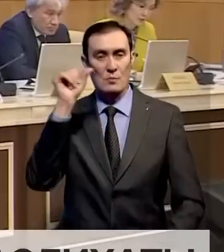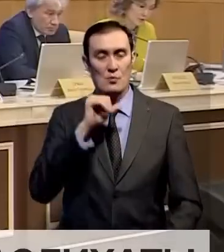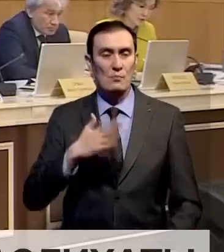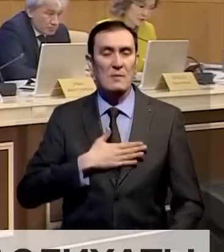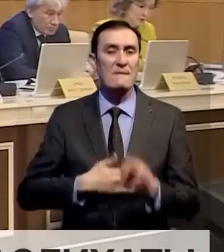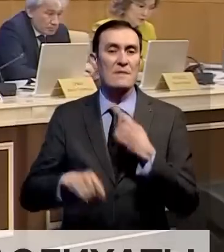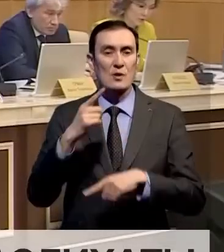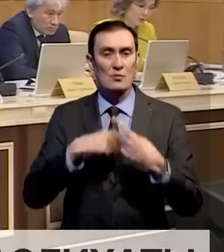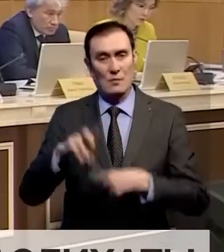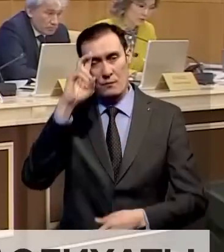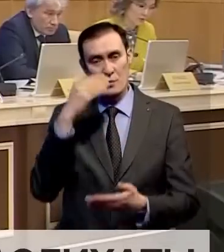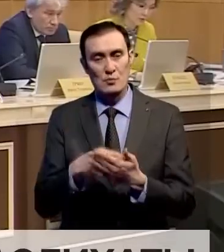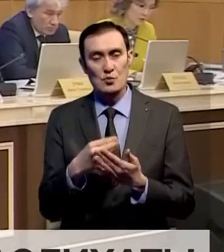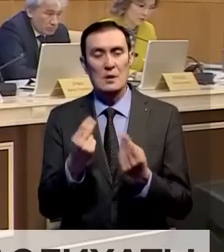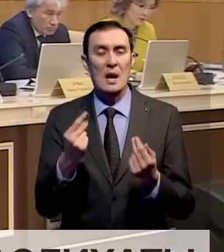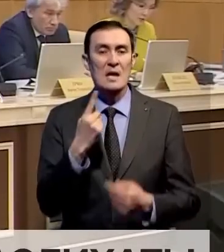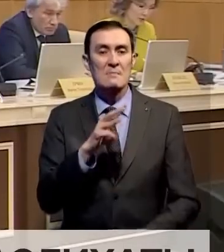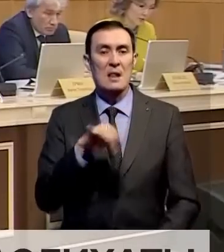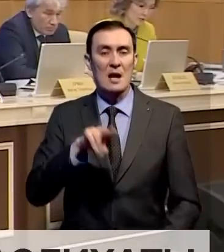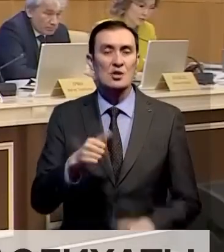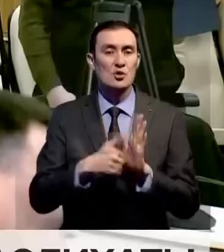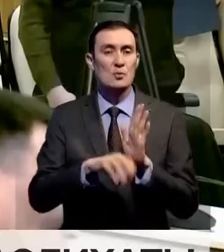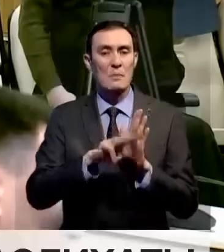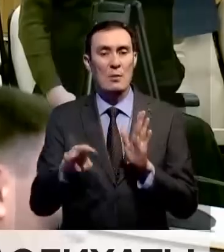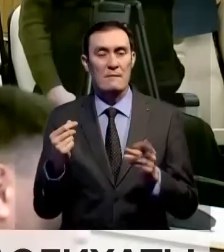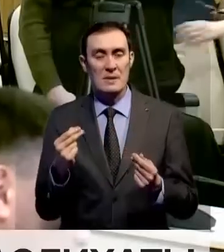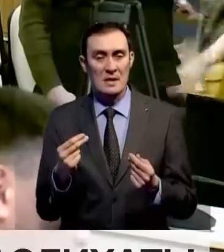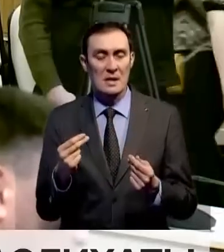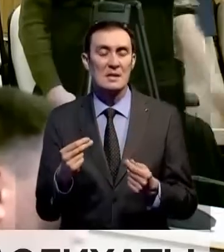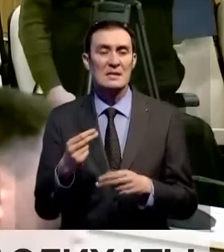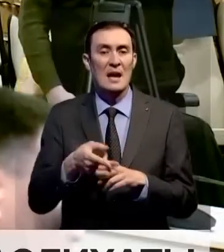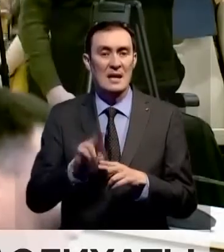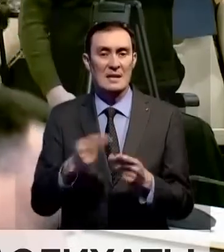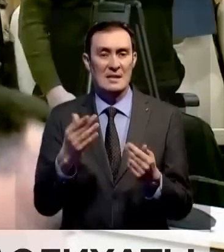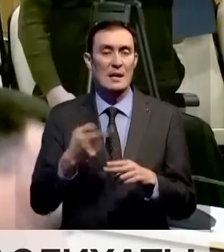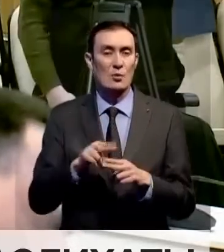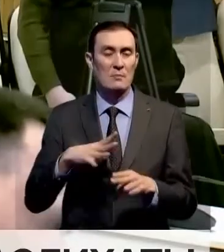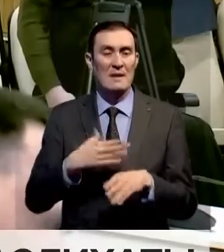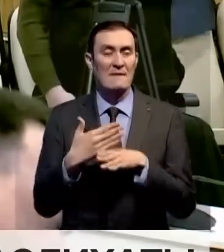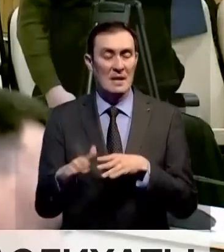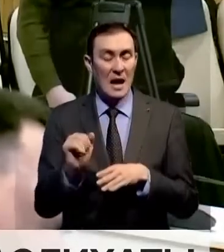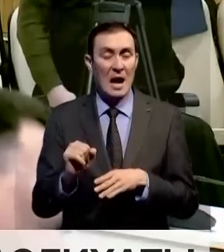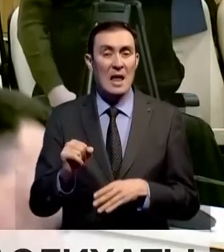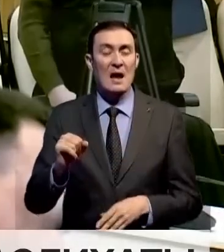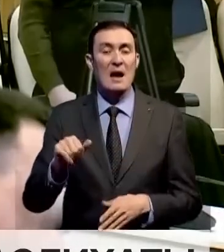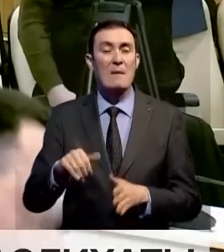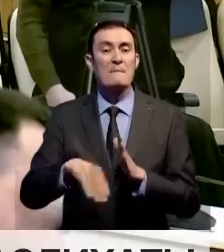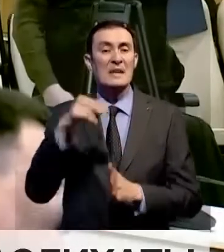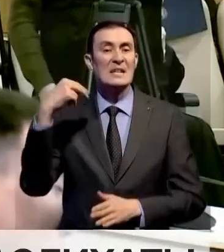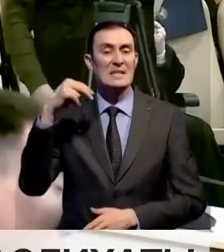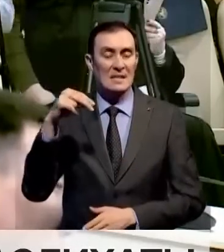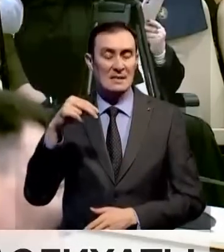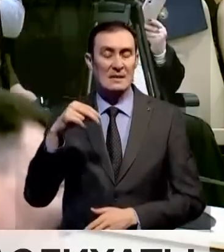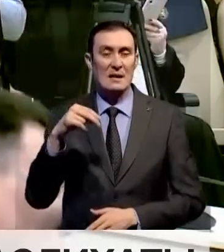вернули в бюджет 1 миллиард 600 миллионов тенге из выделенных средств. А на президентской кампании